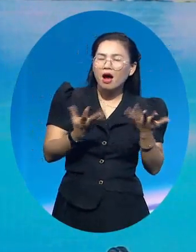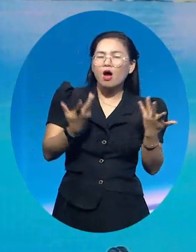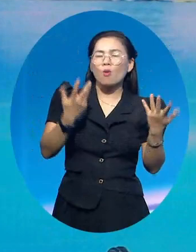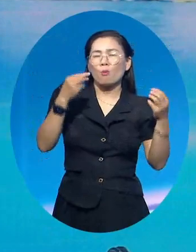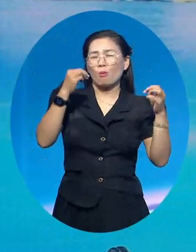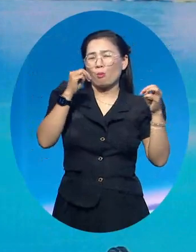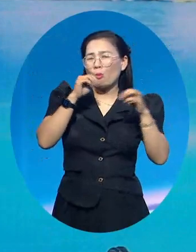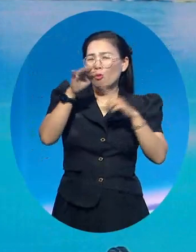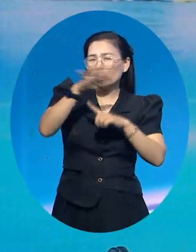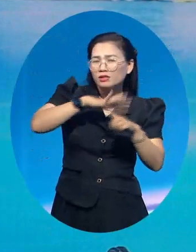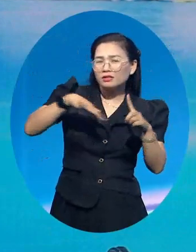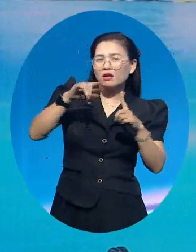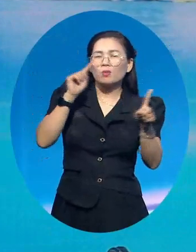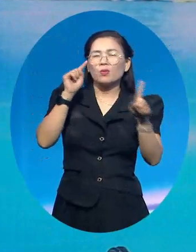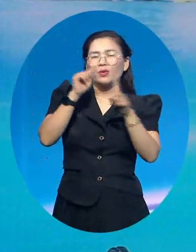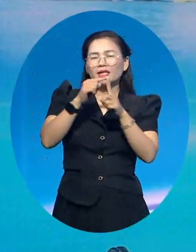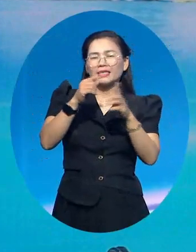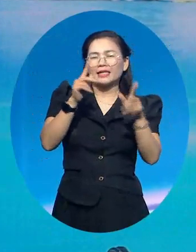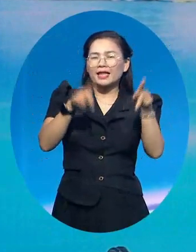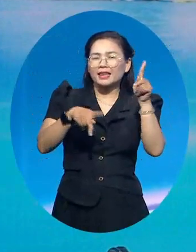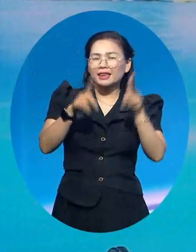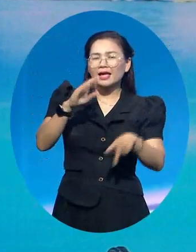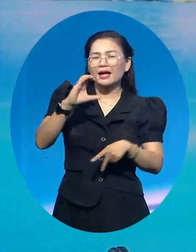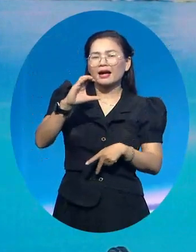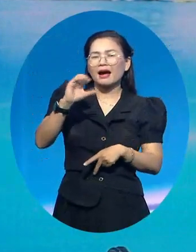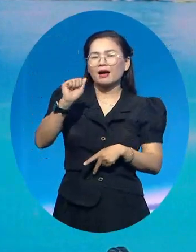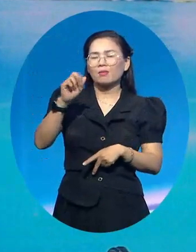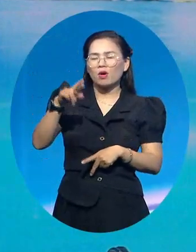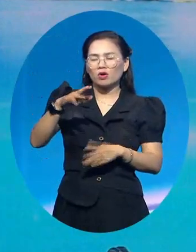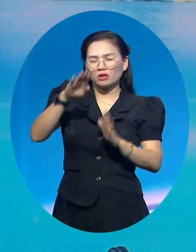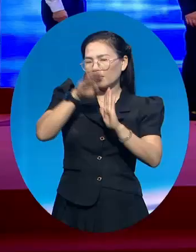tới nền kinh tế carbon thấp và có tốc độ phát triển vượt bậc.